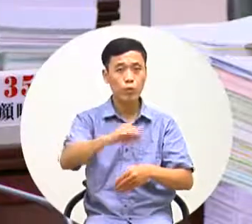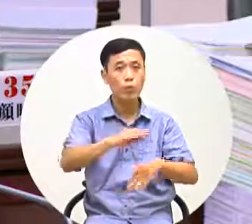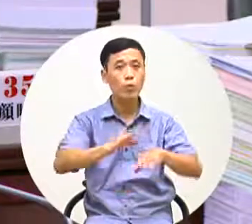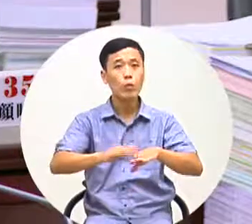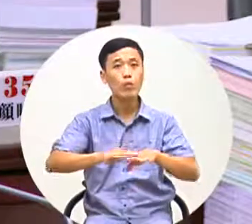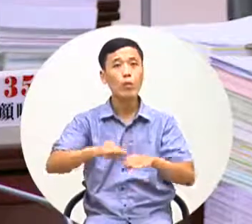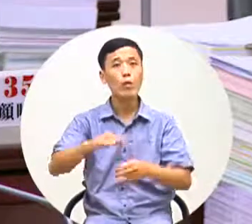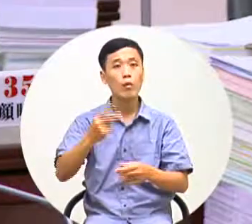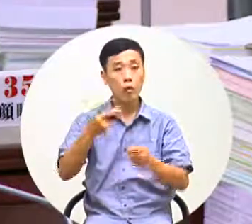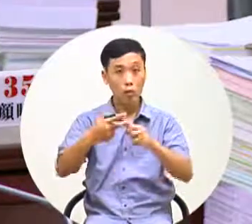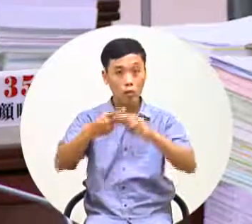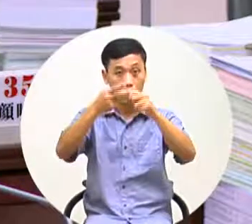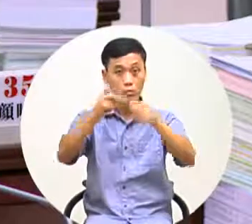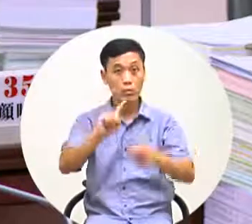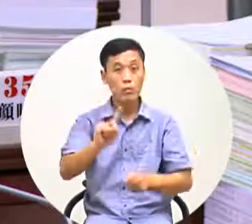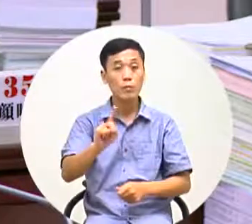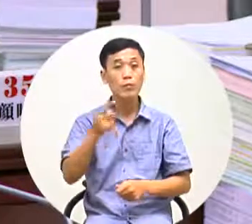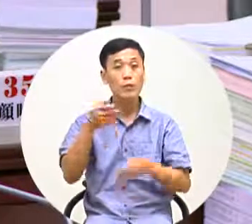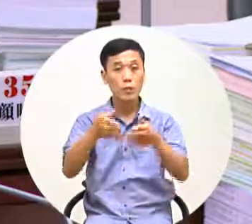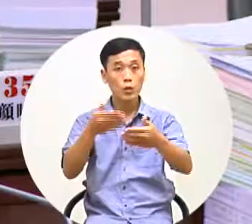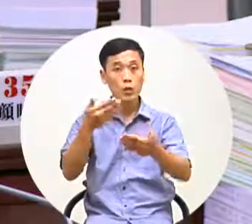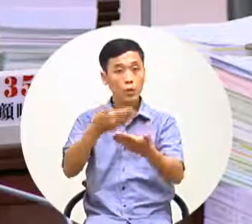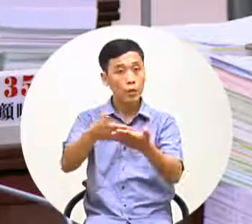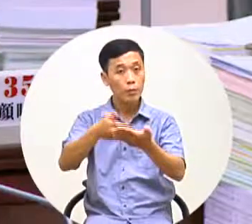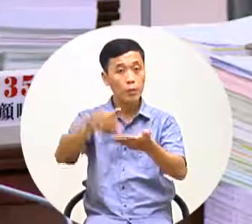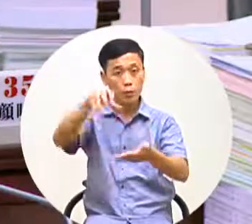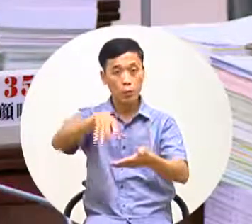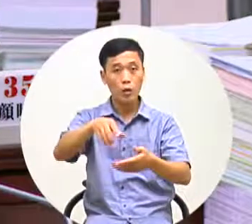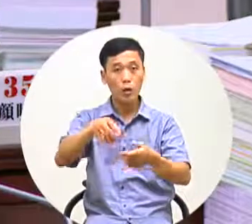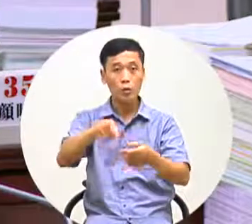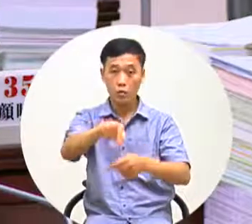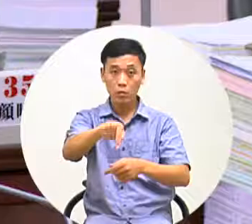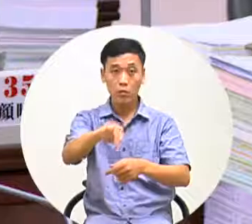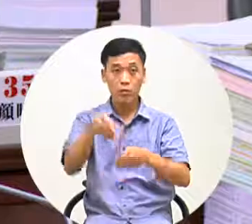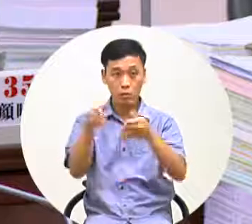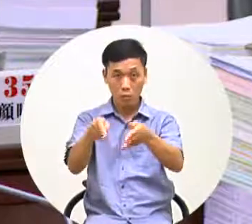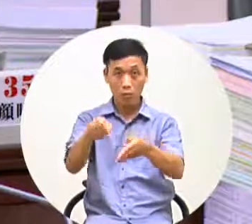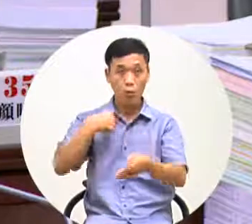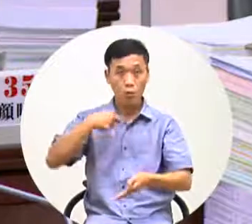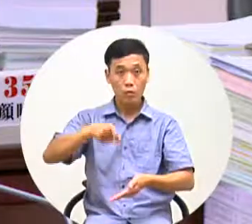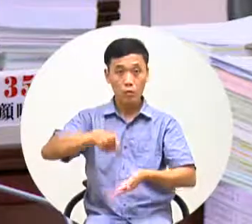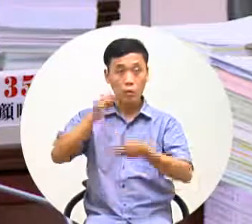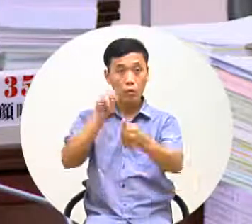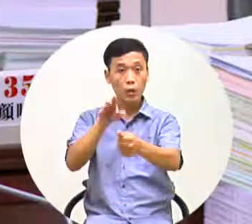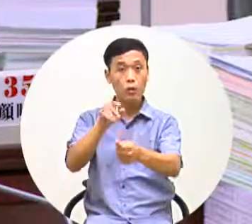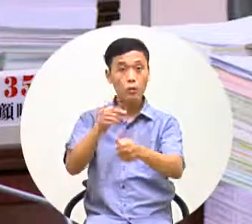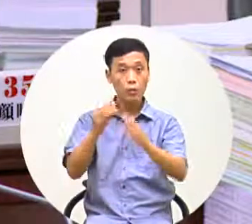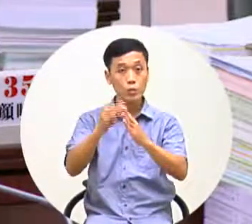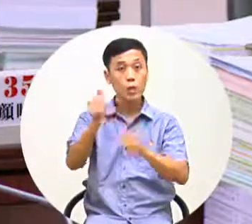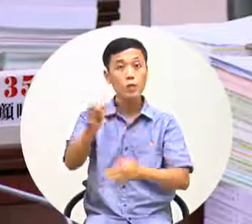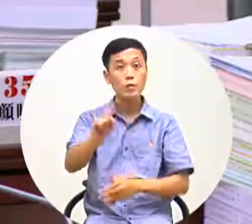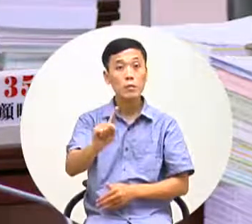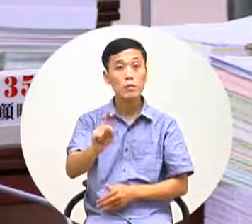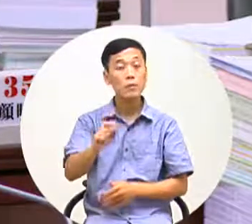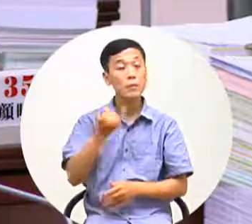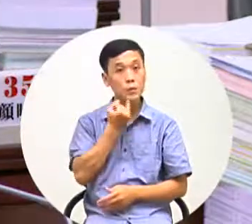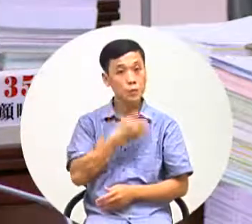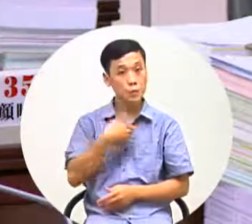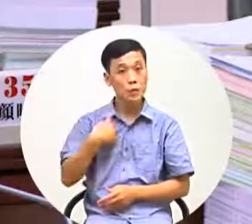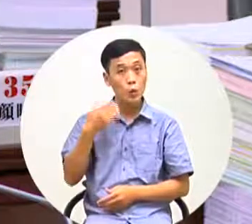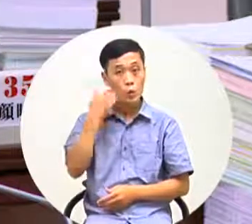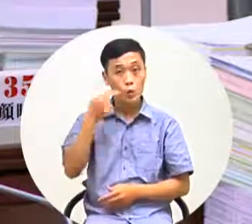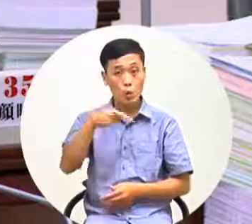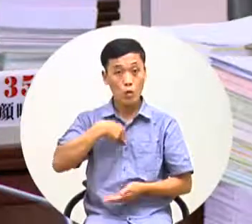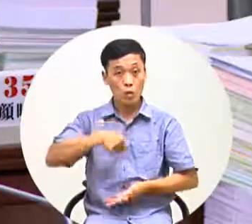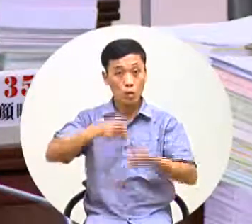美术馆的部分，我特别要提醒这个局长，就说有可能我若无先讲，有可能你等下到我讲